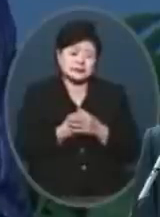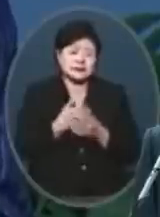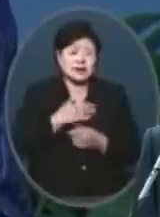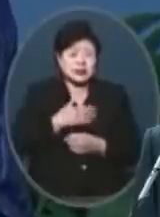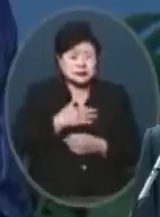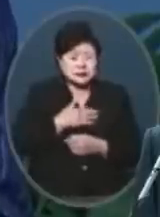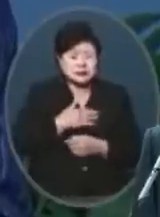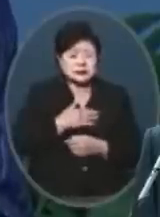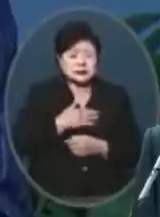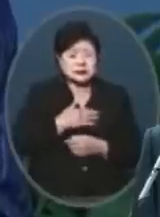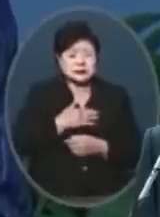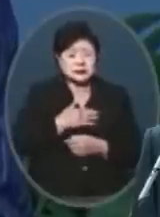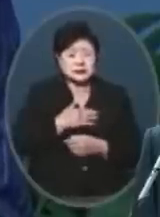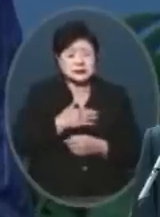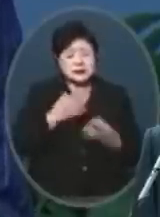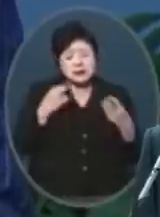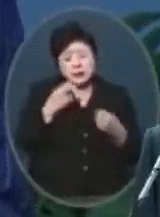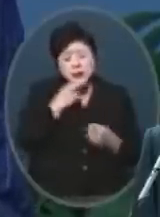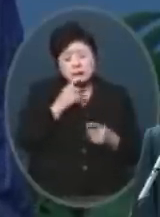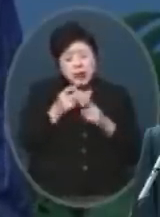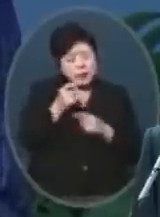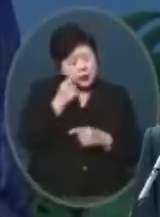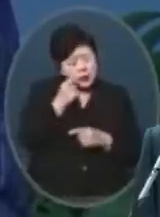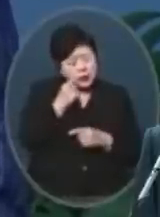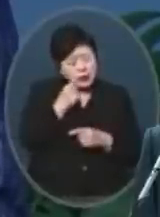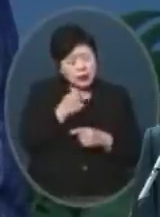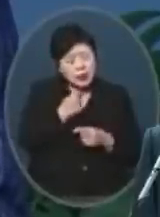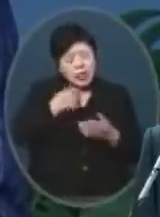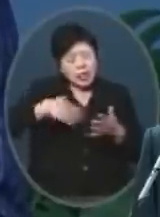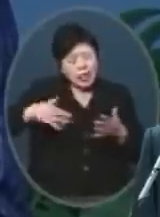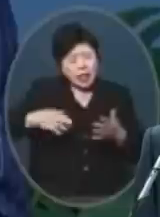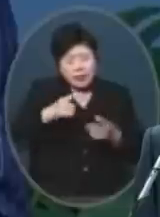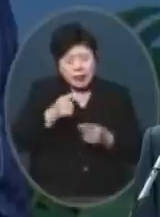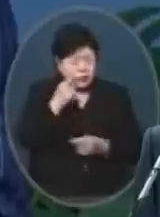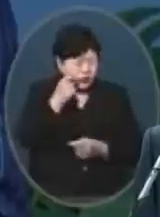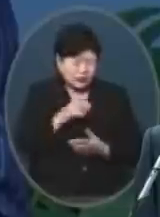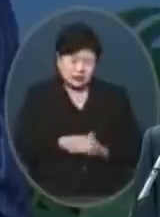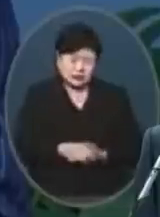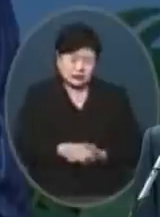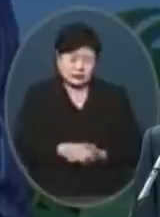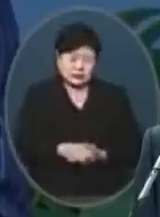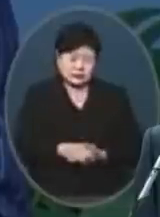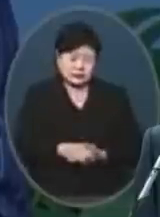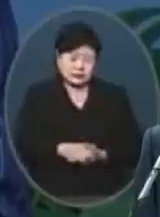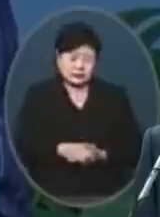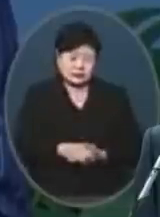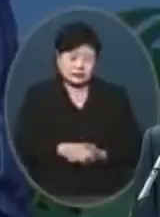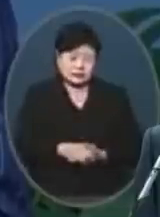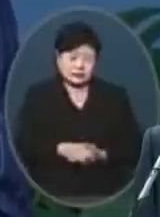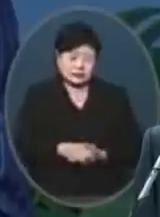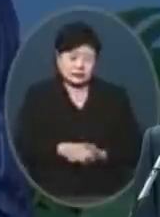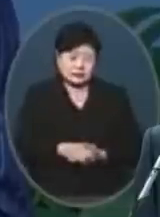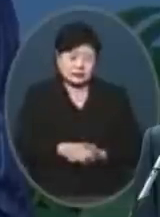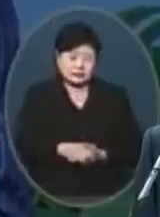나는 책임 없습니다. 내가 지은 죄가 아닙니다. 그것이 아니에요.